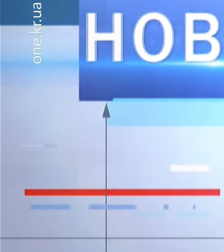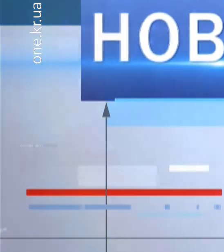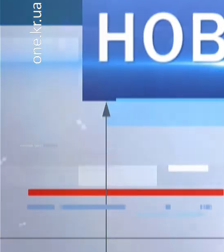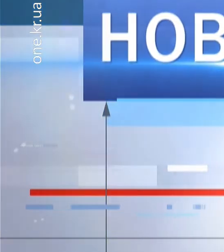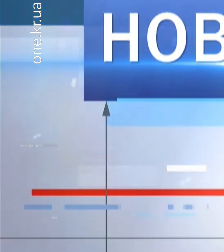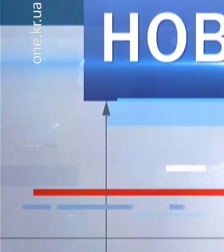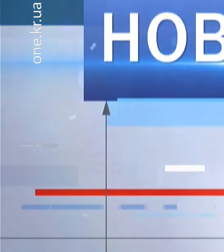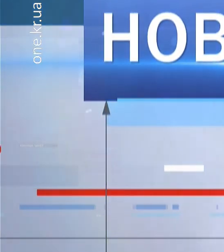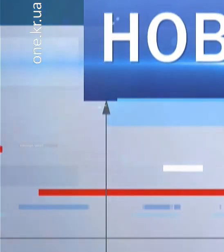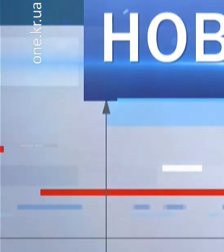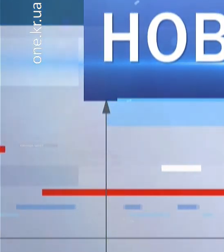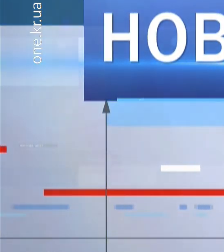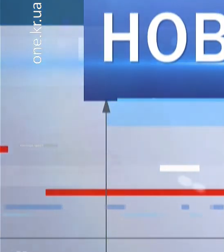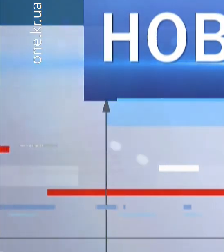Дякую за